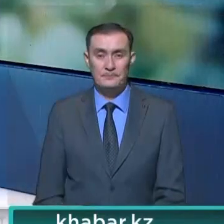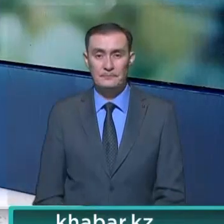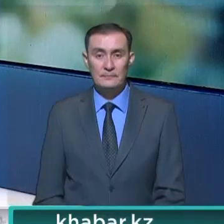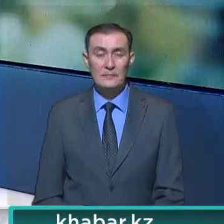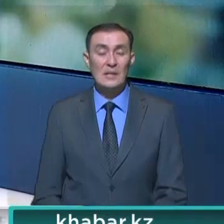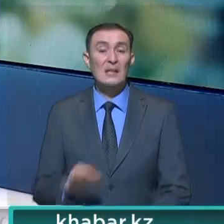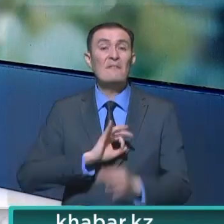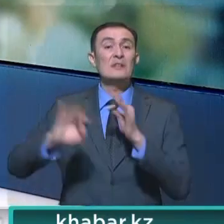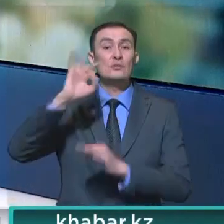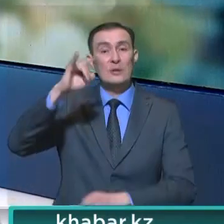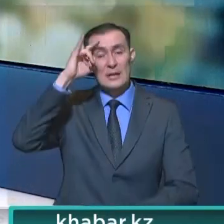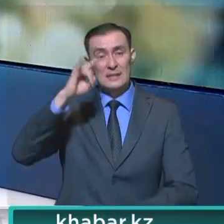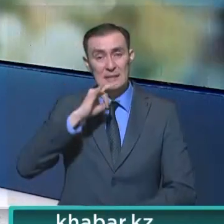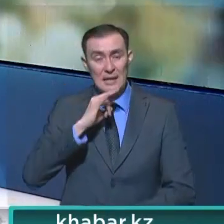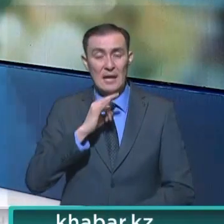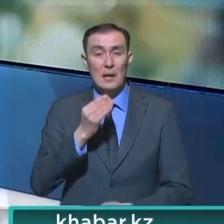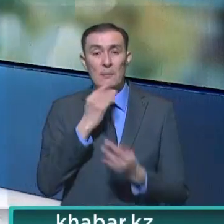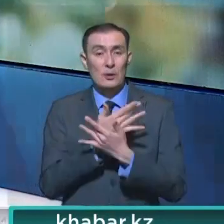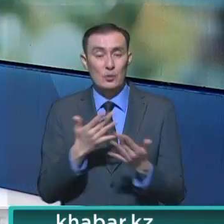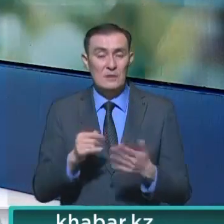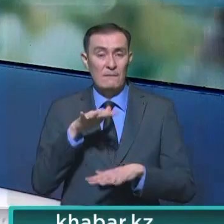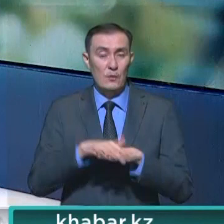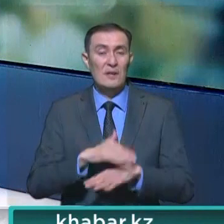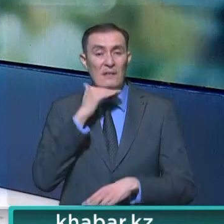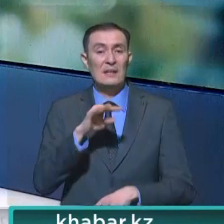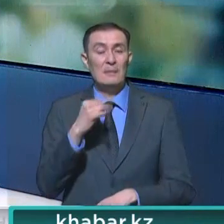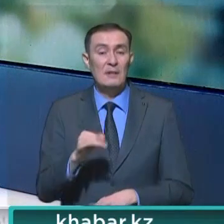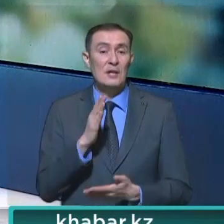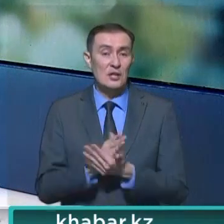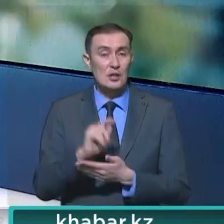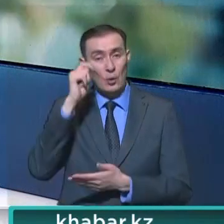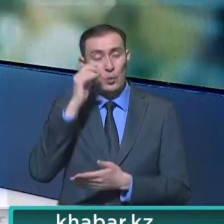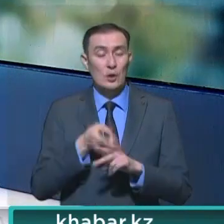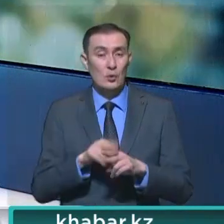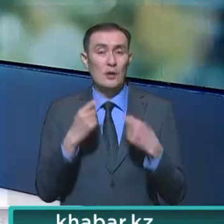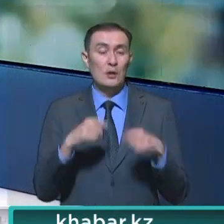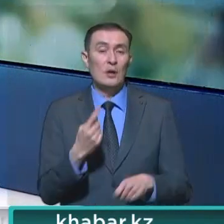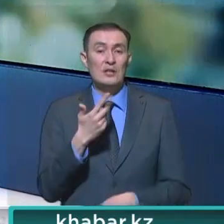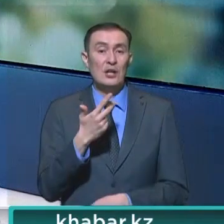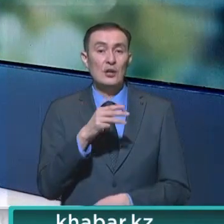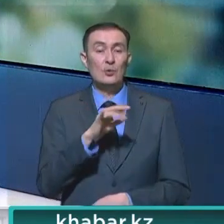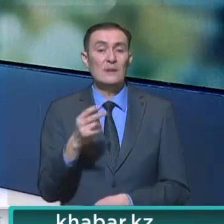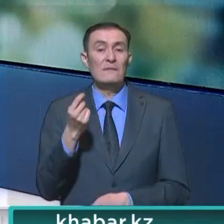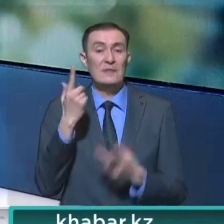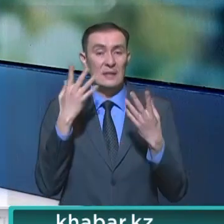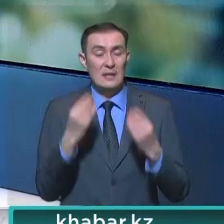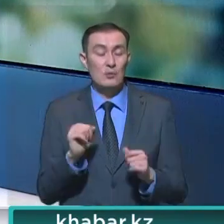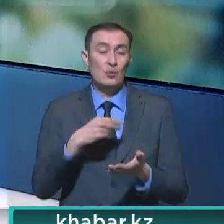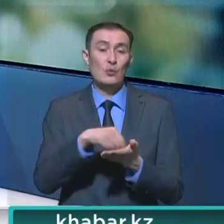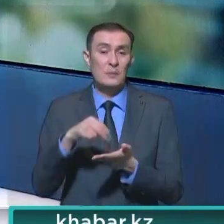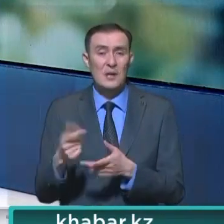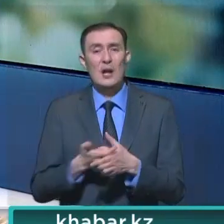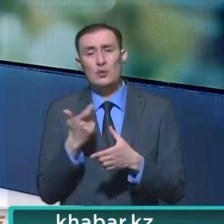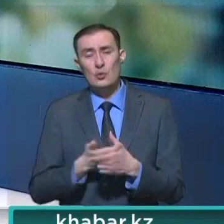На востоке Казахстана продукции стабфонда хватит до мая. В наличии недорогой лук, который реализуют по 3 тонны в день. По доступным ценам всегда можно